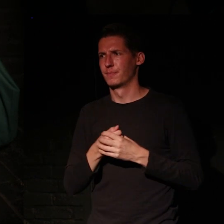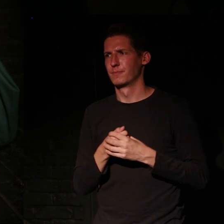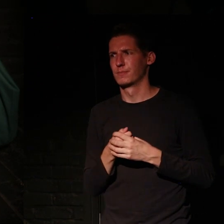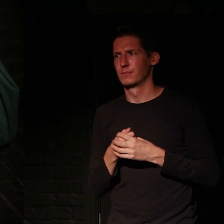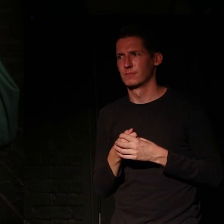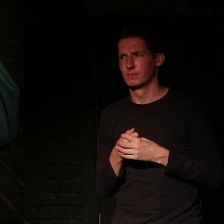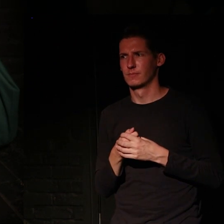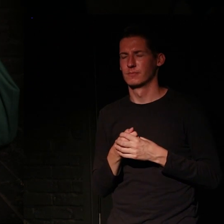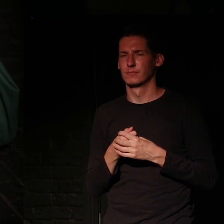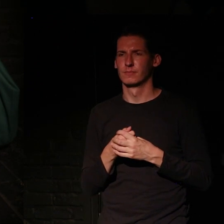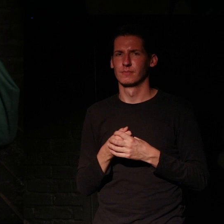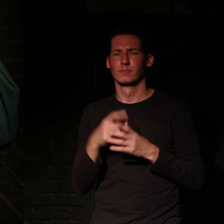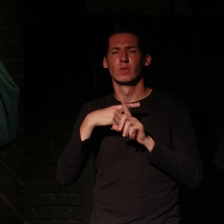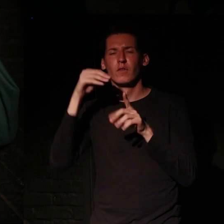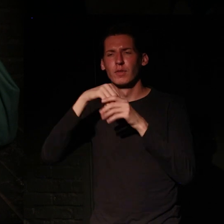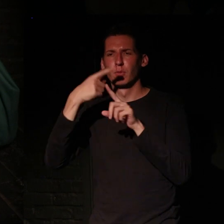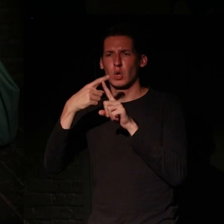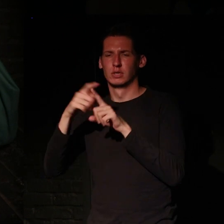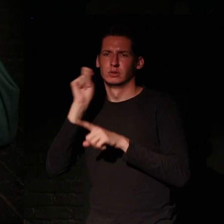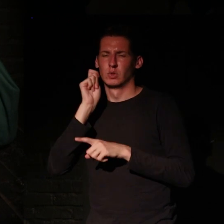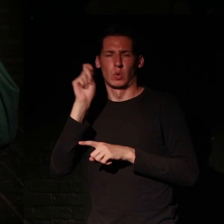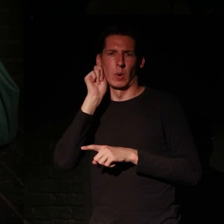funkcji kobiecy.